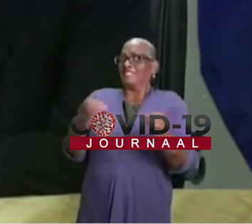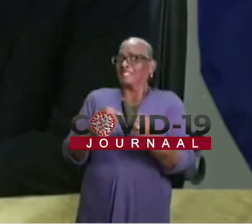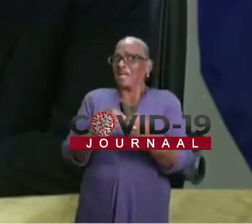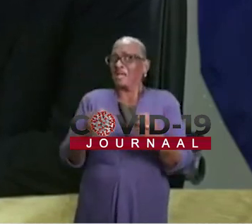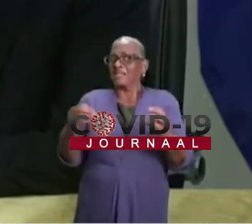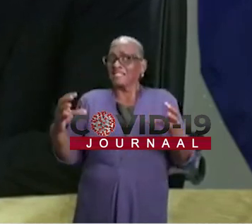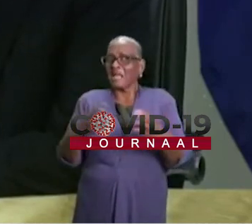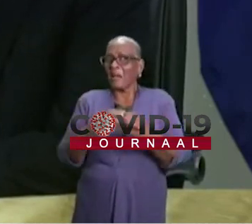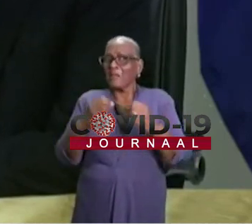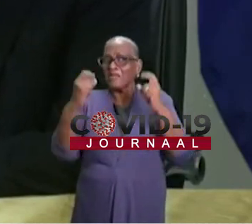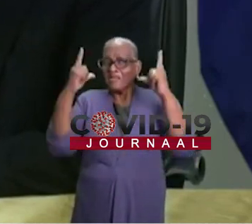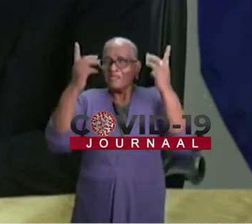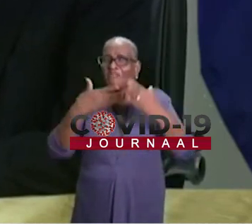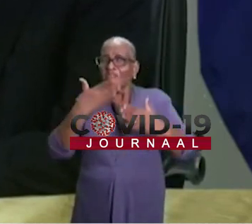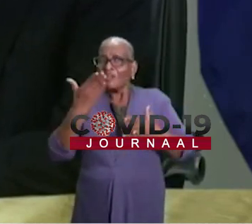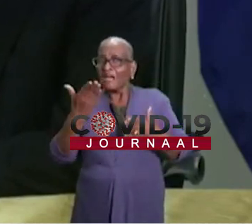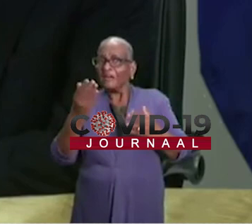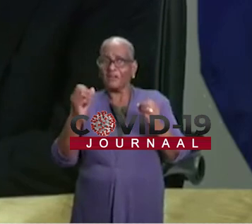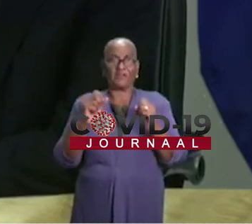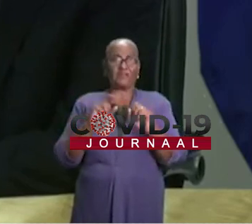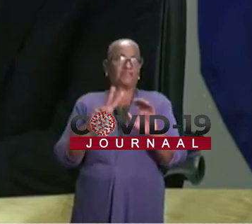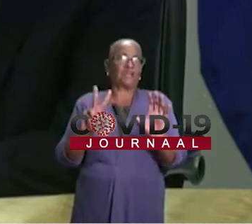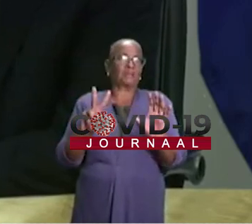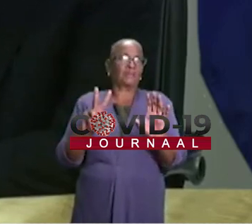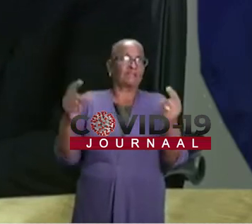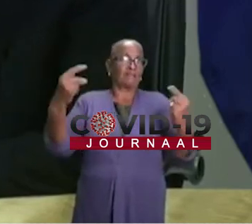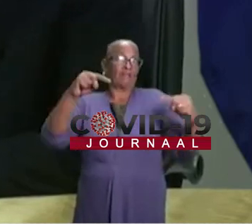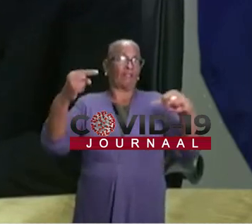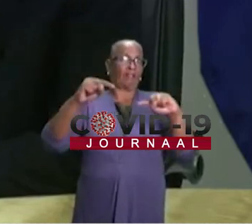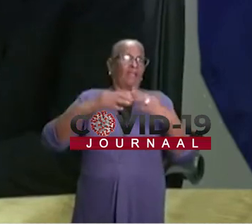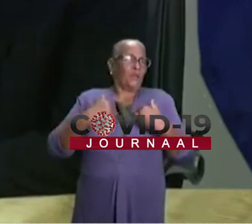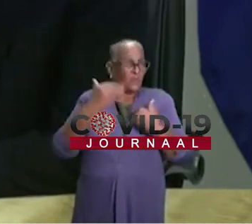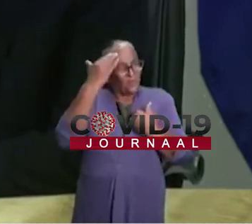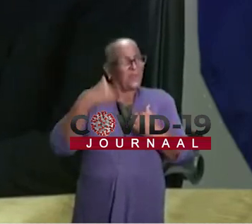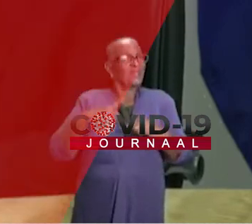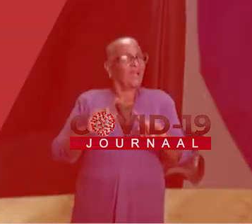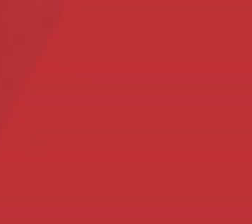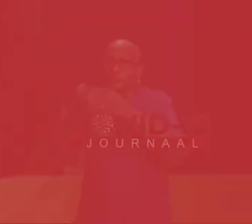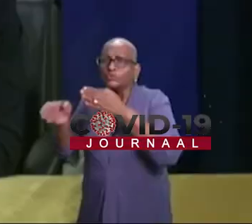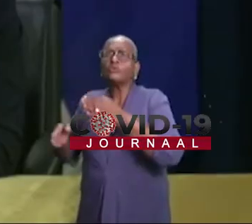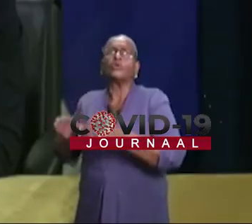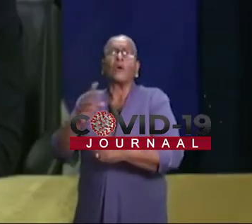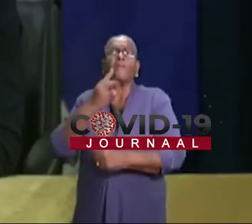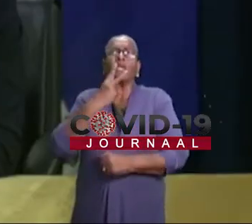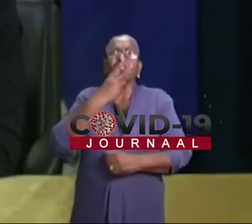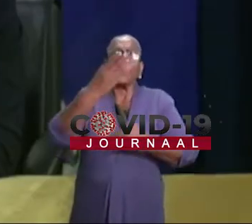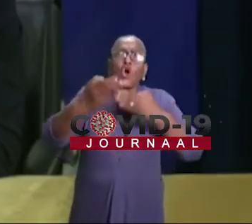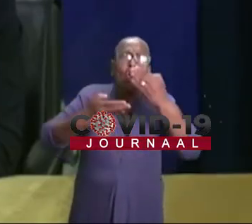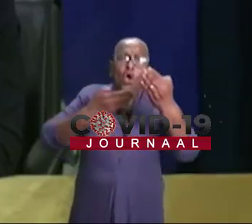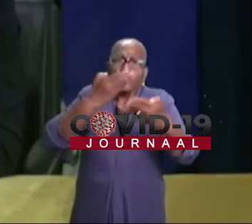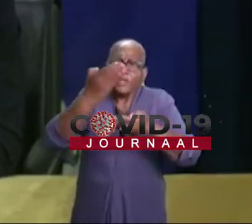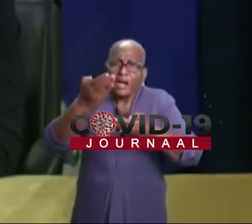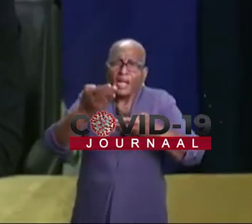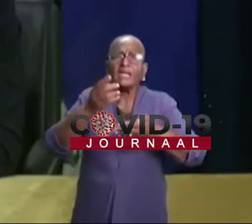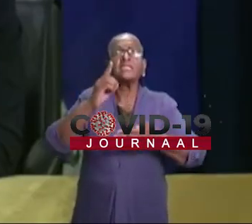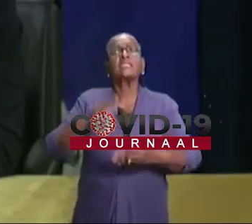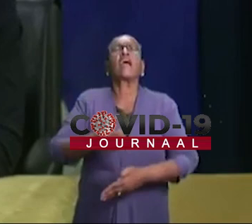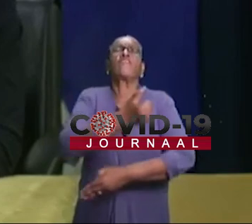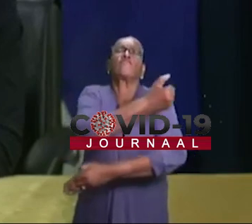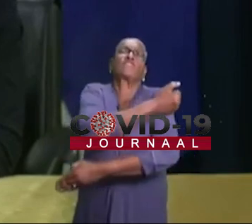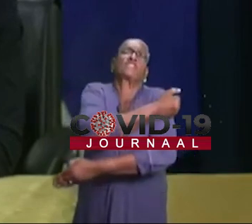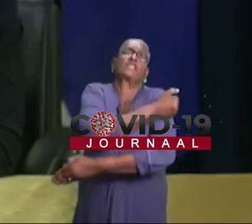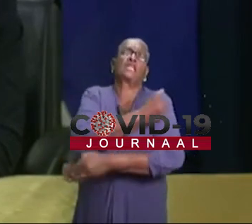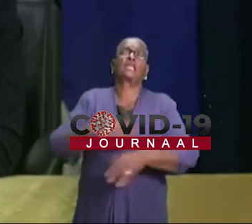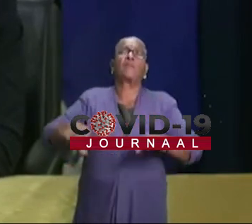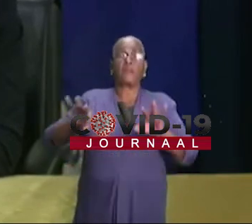taki granlanti no e verplekti no wansma futeka spoiti. Nogmaals wil ik benadrukken hierbij dat